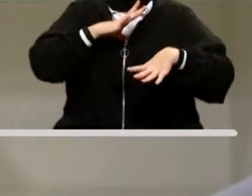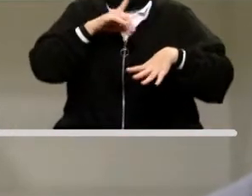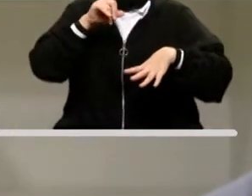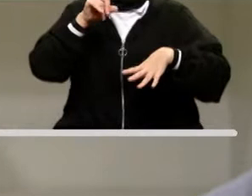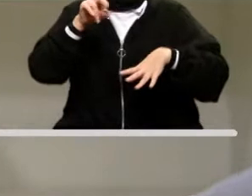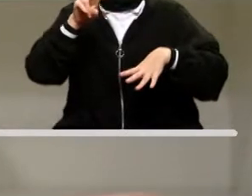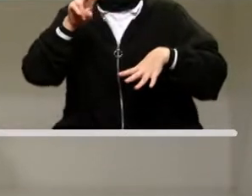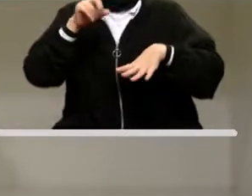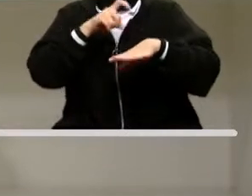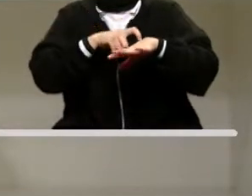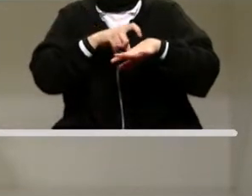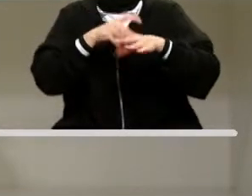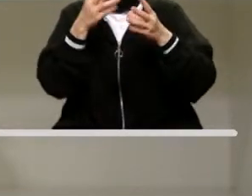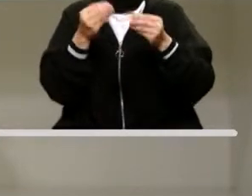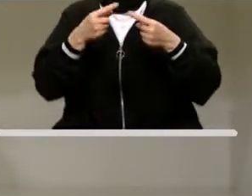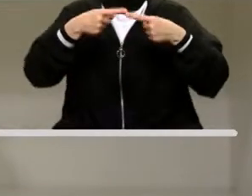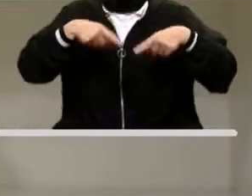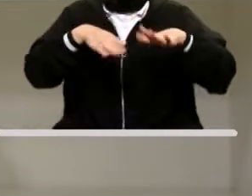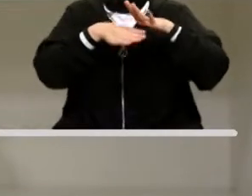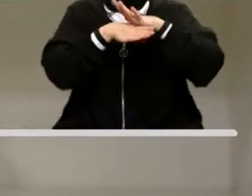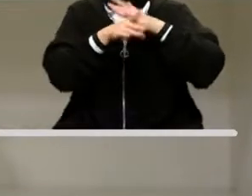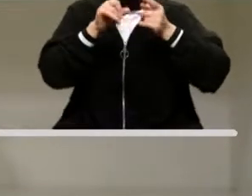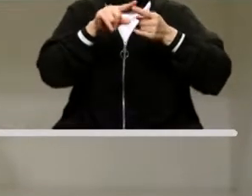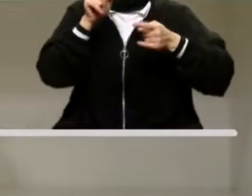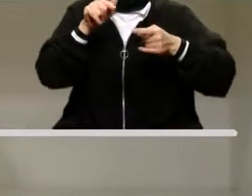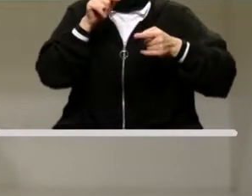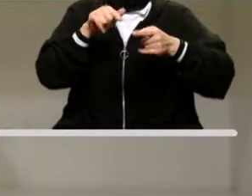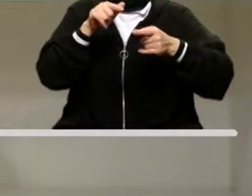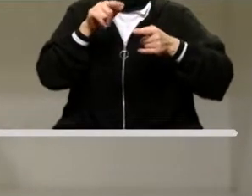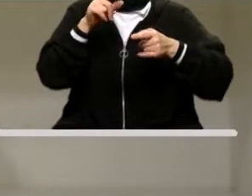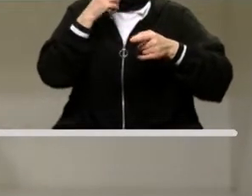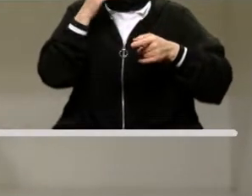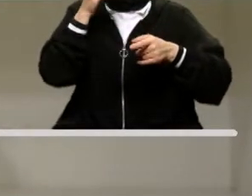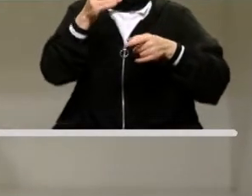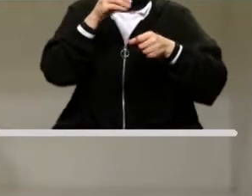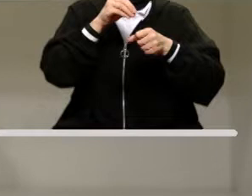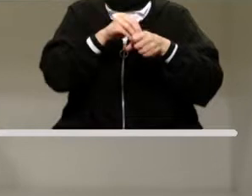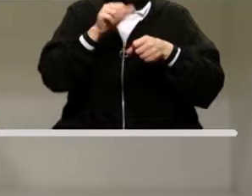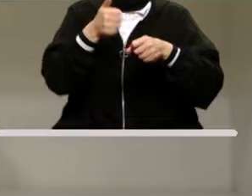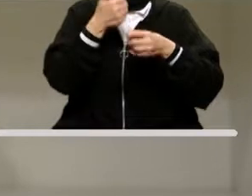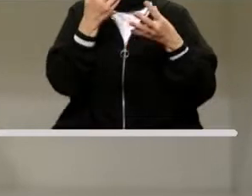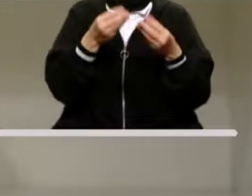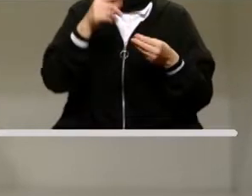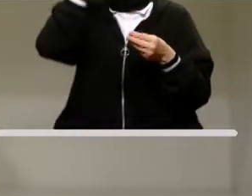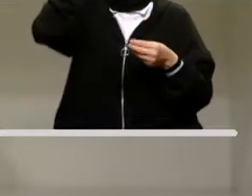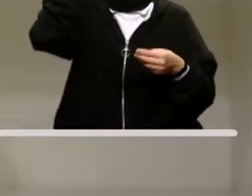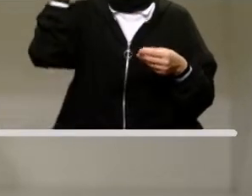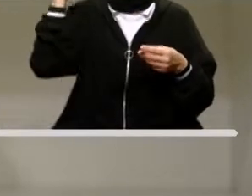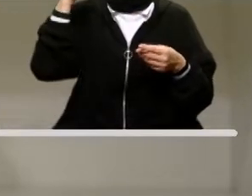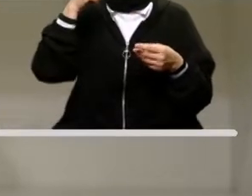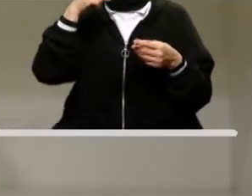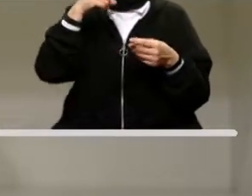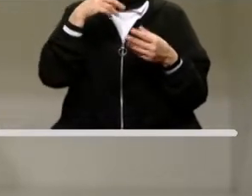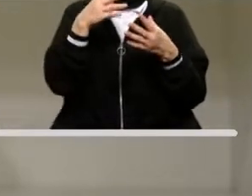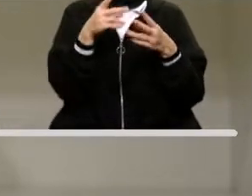sınavlara giriyoruz ve hani orada gerçekten geleceğimizin, kaderimizin şekillendiğini düşünüyoruz. Tüm öğrenciler için de böyle, veliler için de. Her